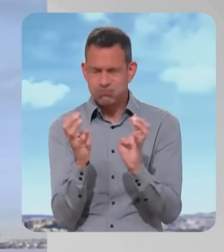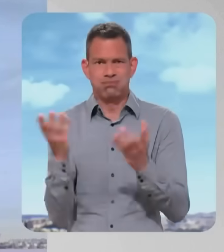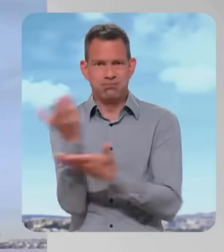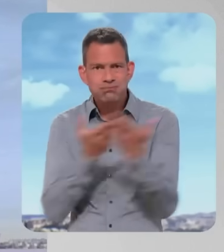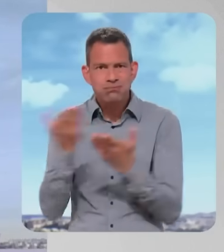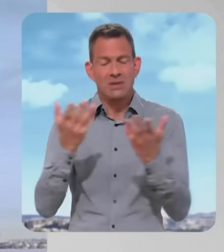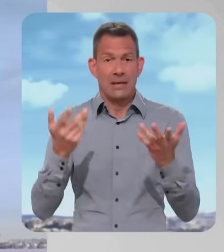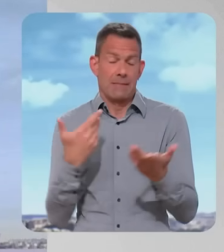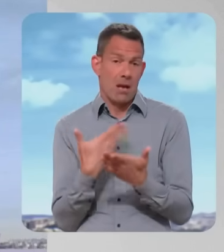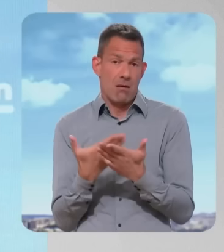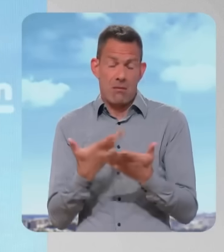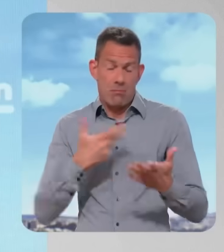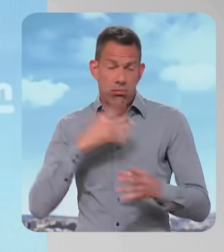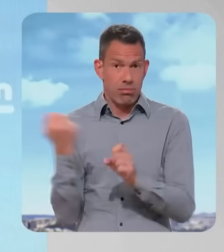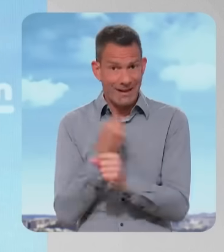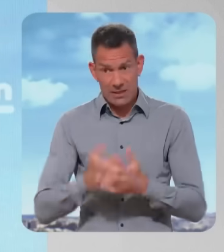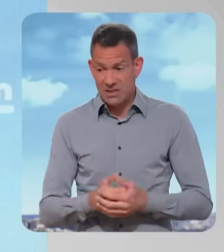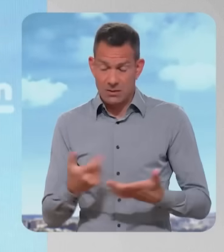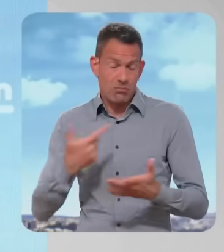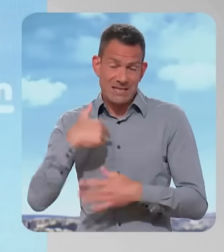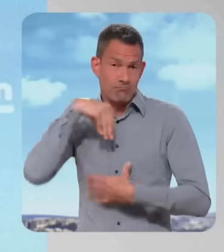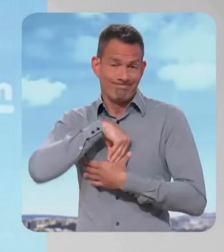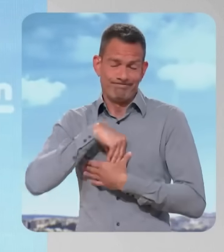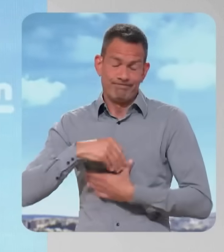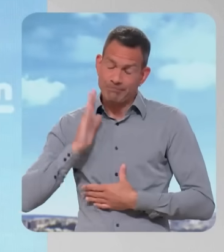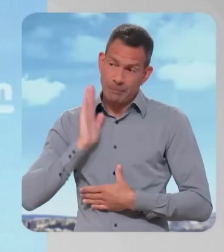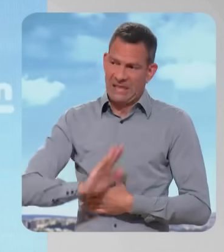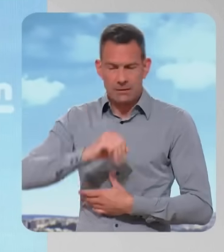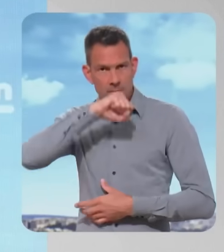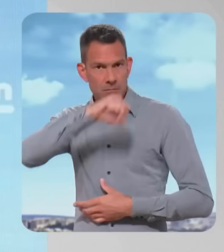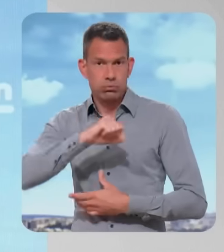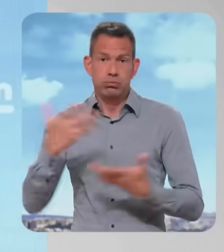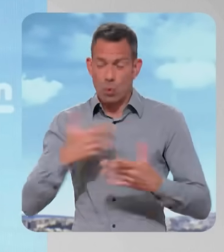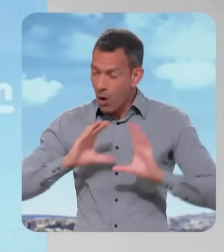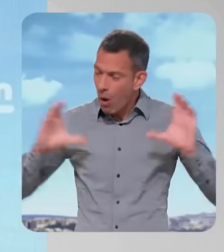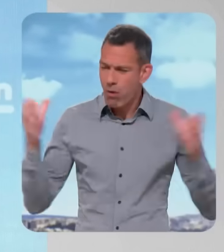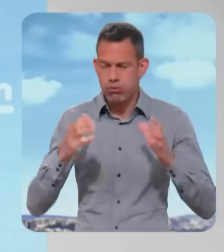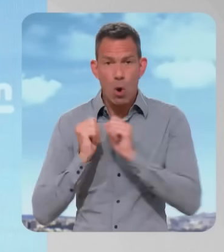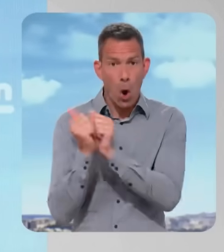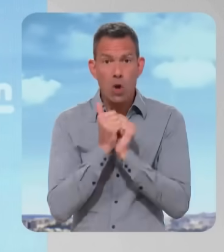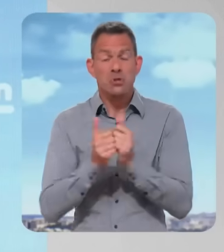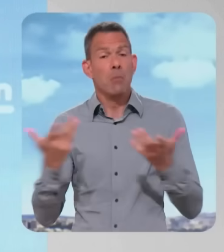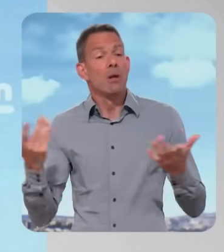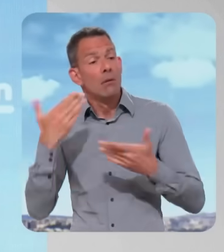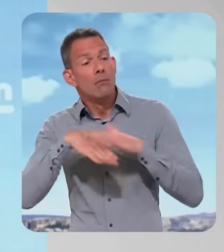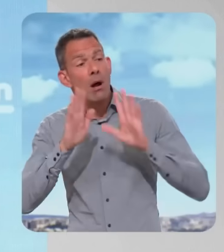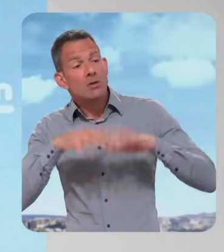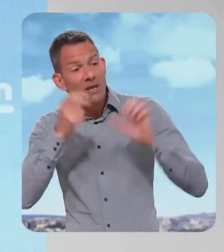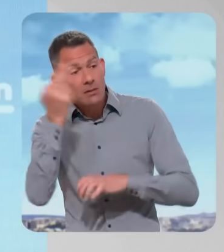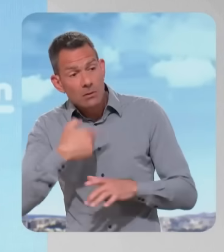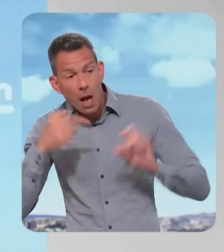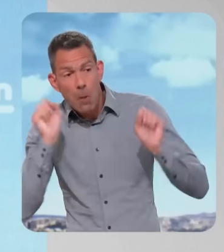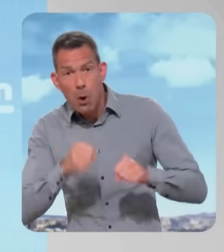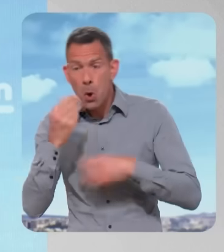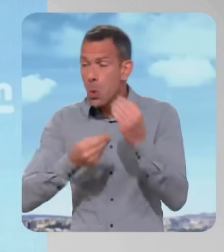la coalition entente le rassemblement c'est dans mon ADN politique donc si je peux être utile à l'Assemblée nationale ou ailleurs évidemment que je le serai parce